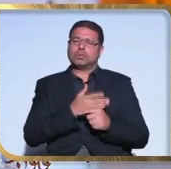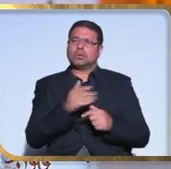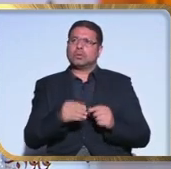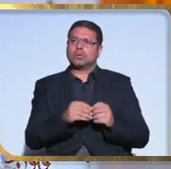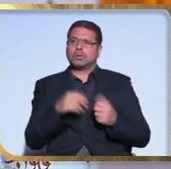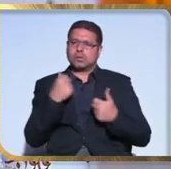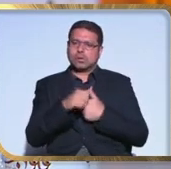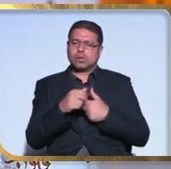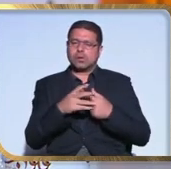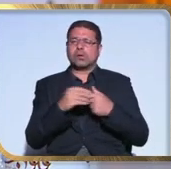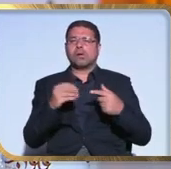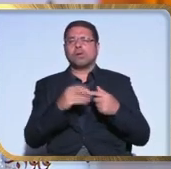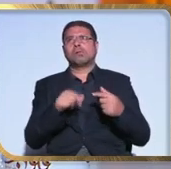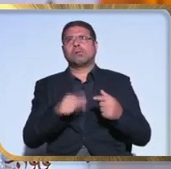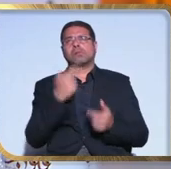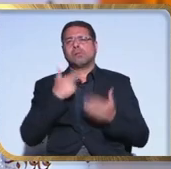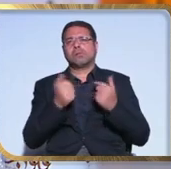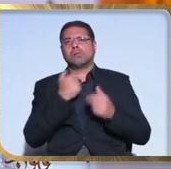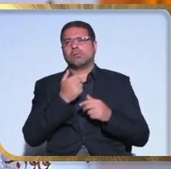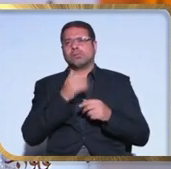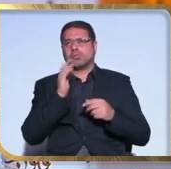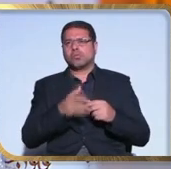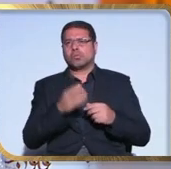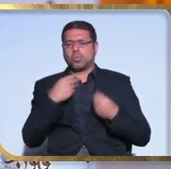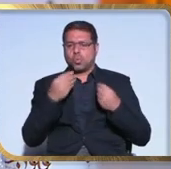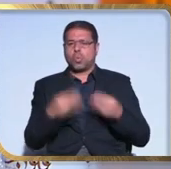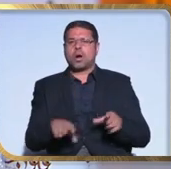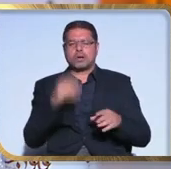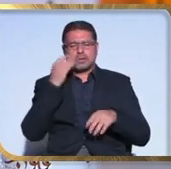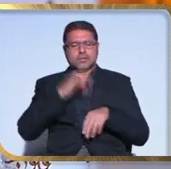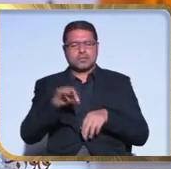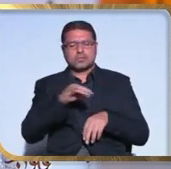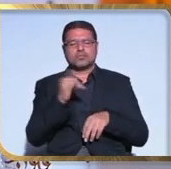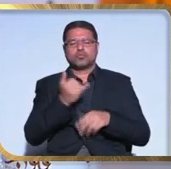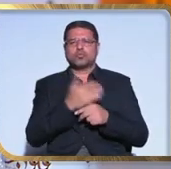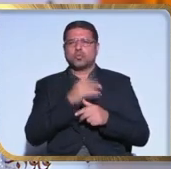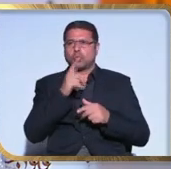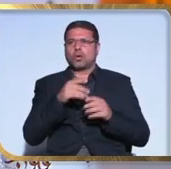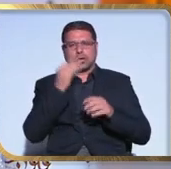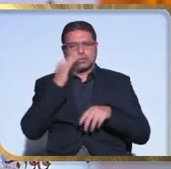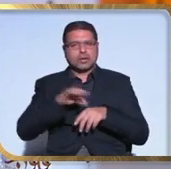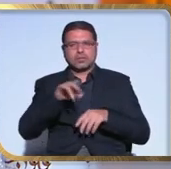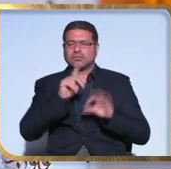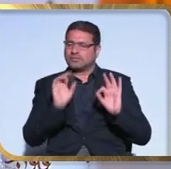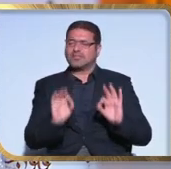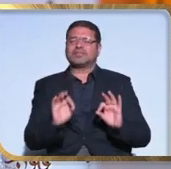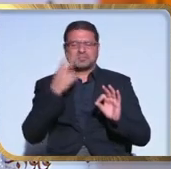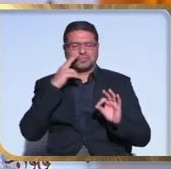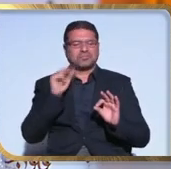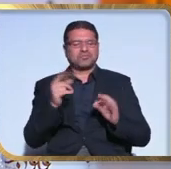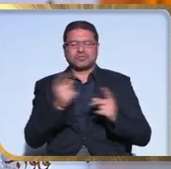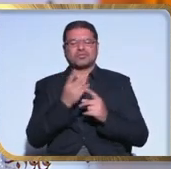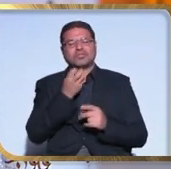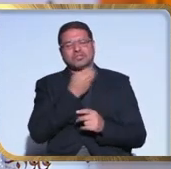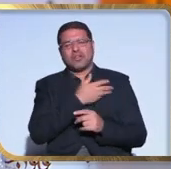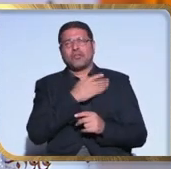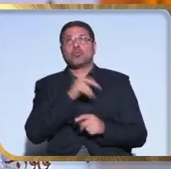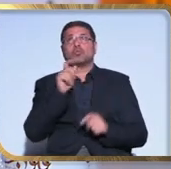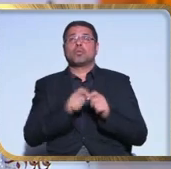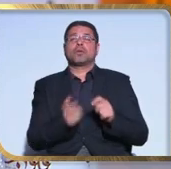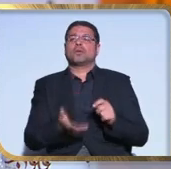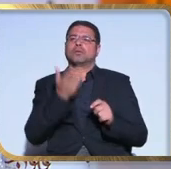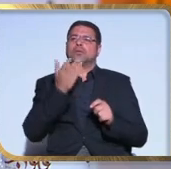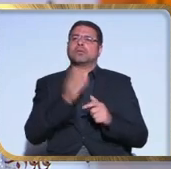تقص التقصير الذي قد يكون وقع فيه الانسان وهذا لا يخلو منه اي انسان منا فنست الله العلي